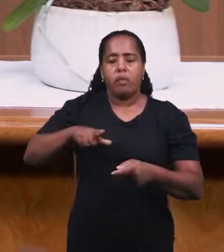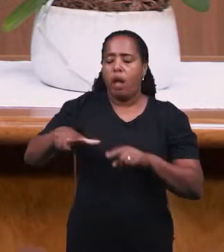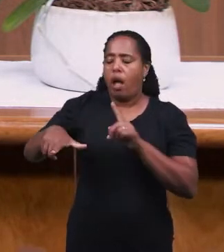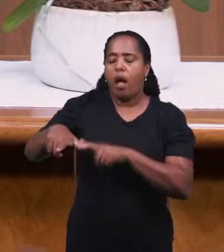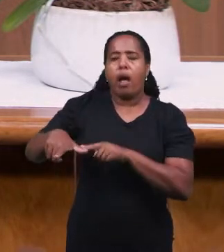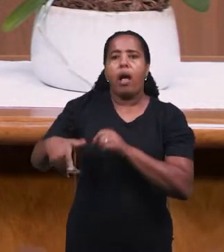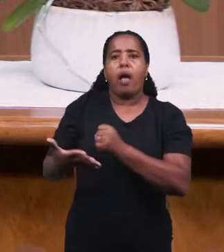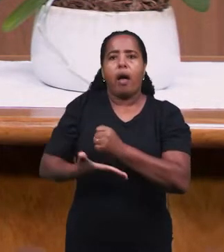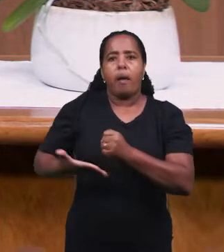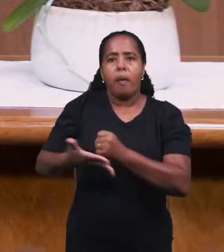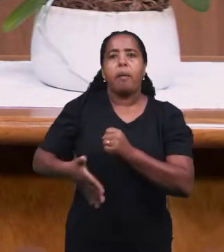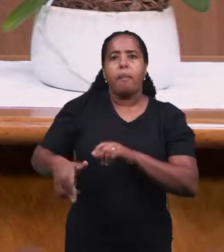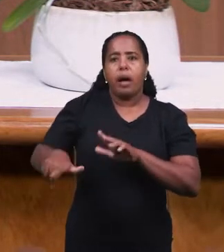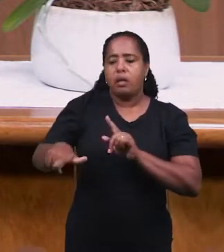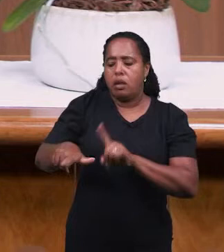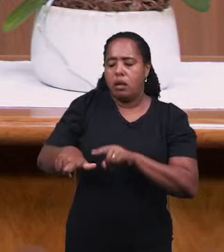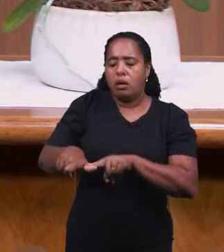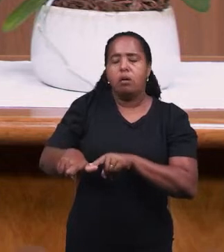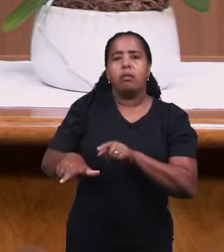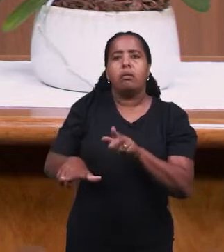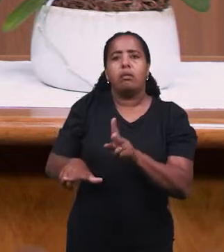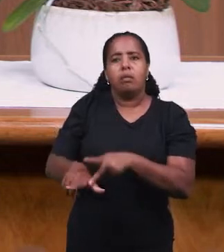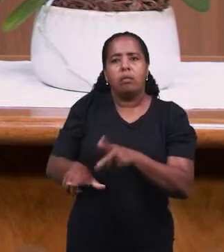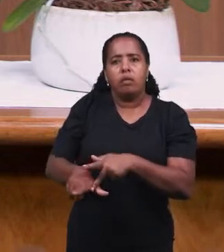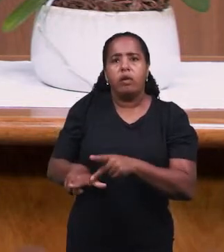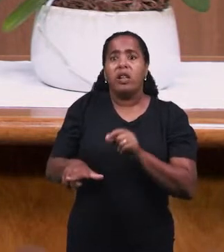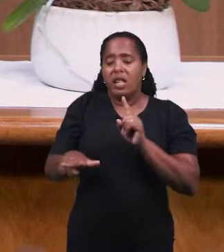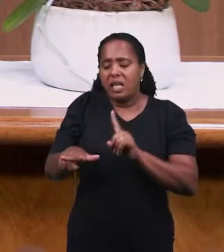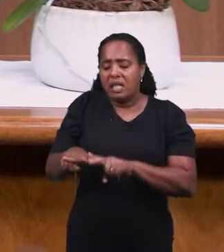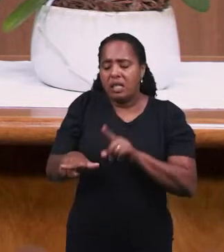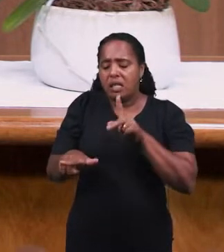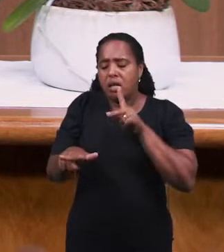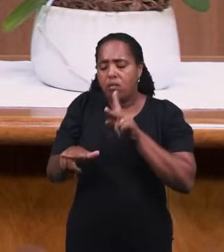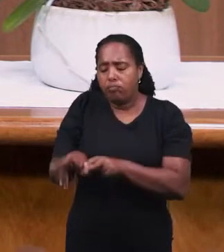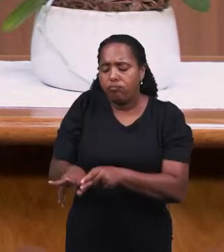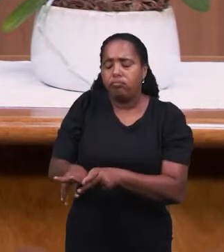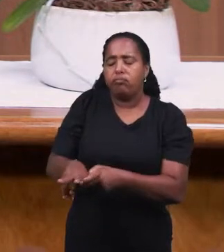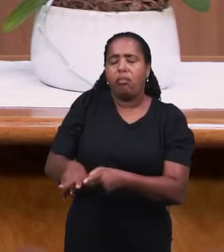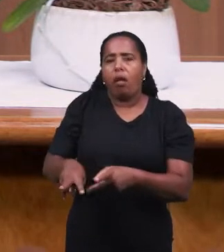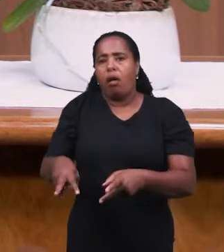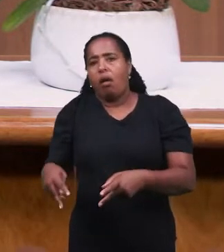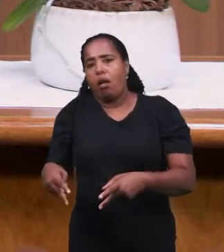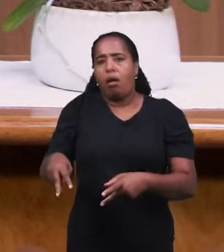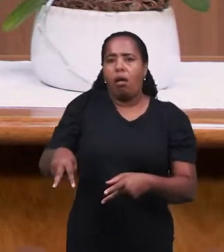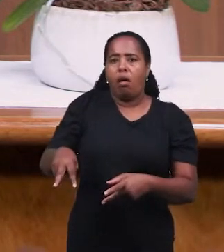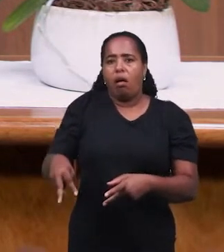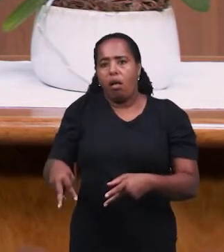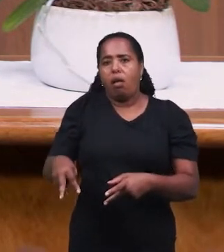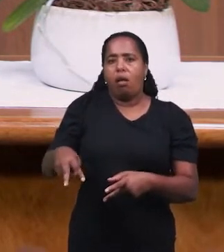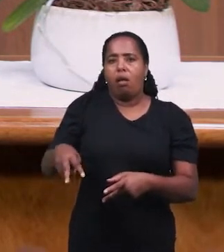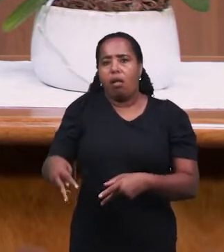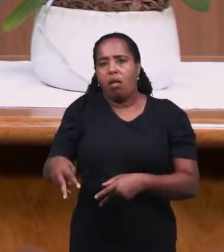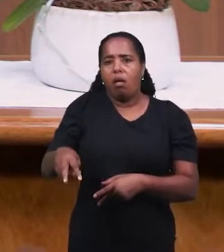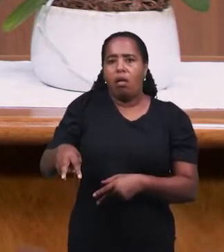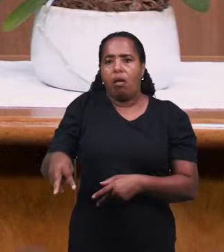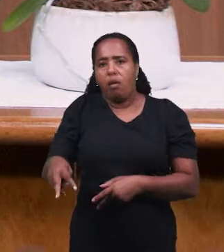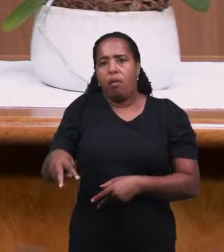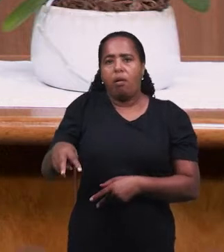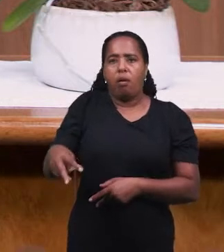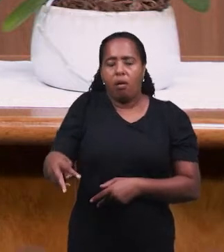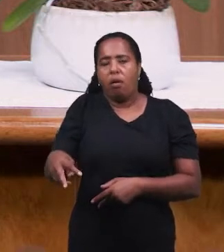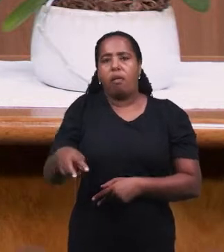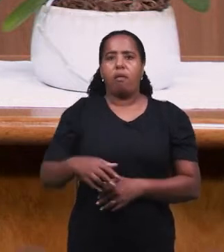pas, c'est lui qui donne l'équilibre. Et c'est pour cela que quelqu'un qui n'a pas